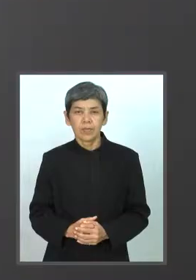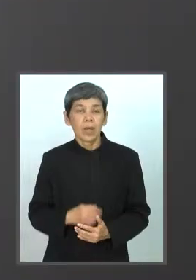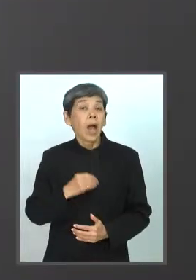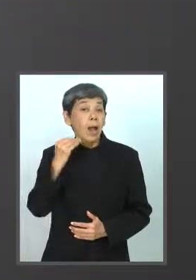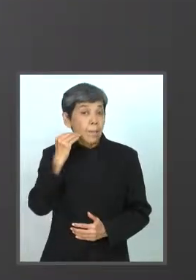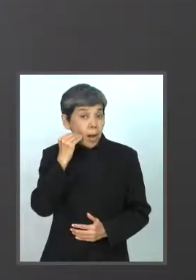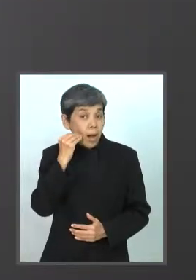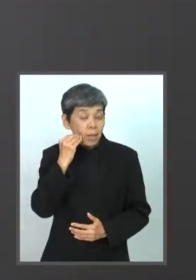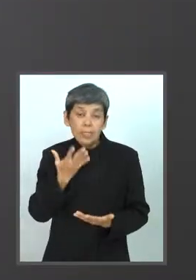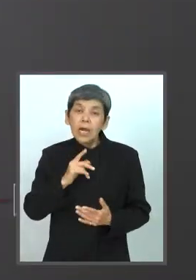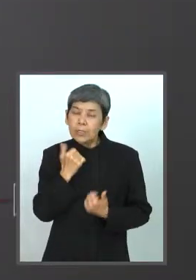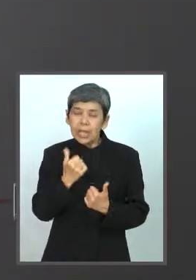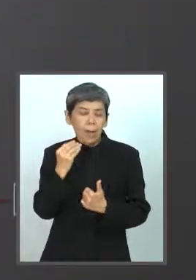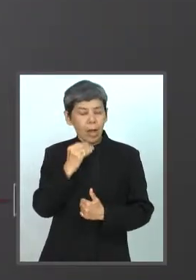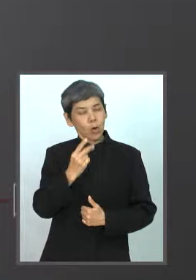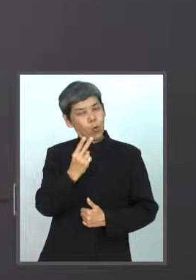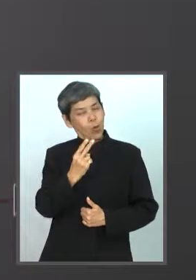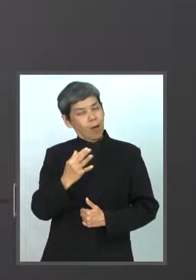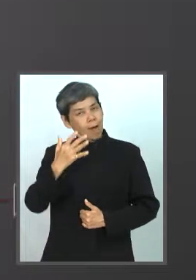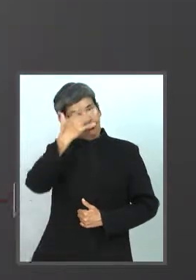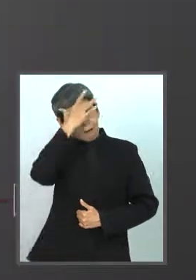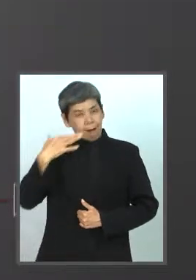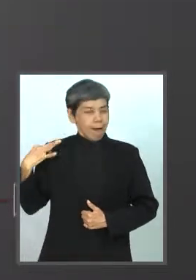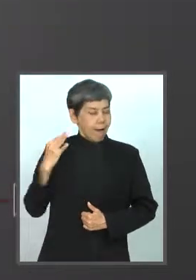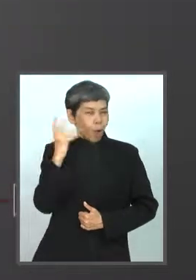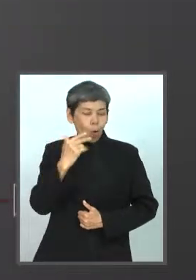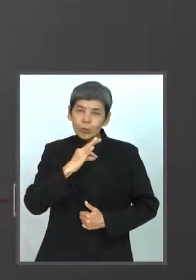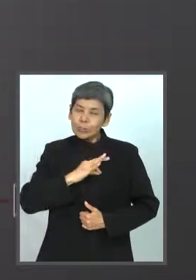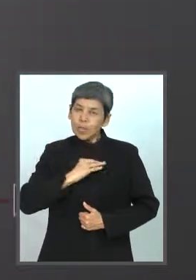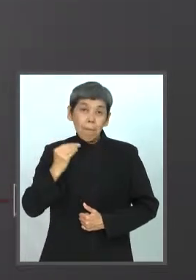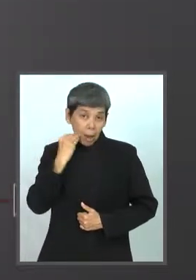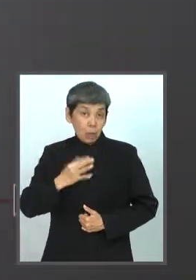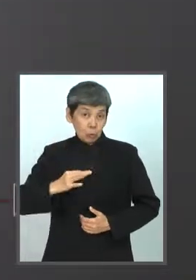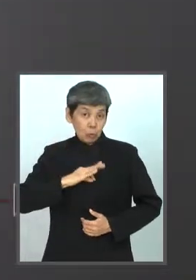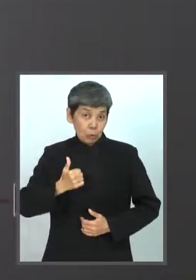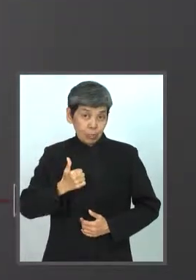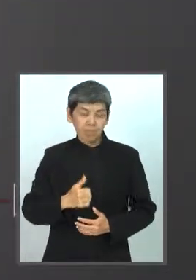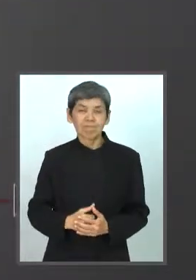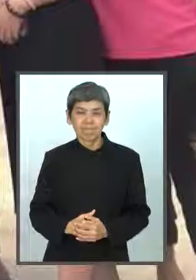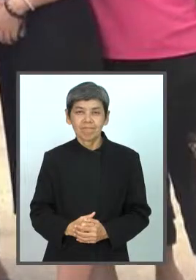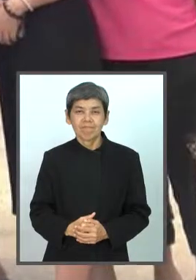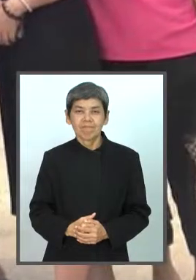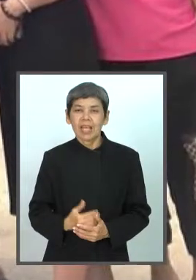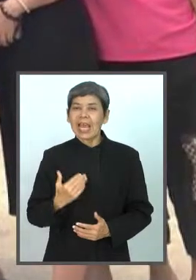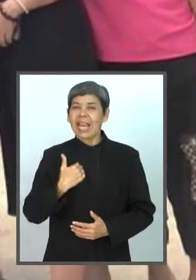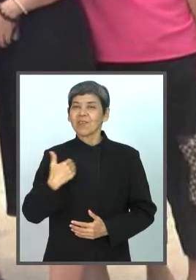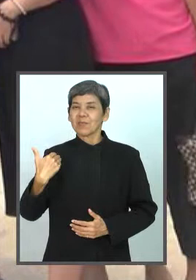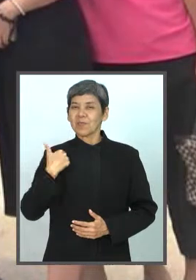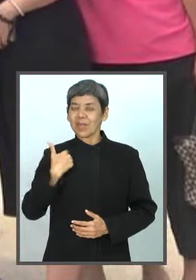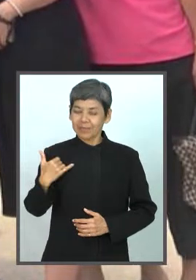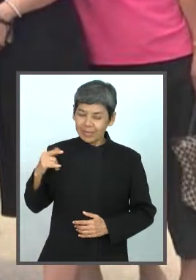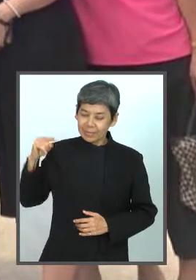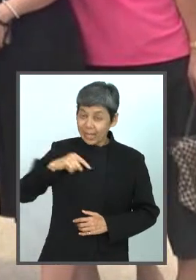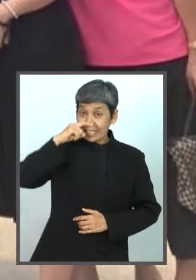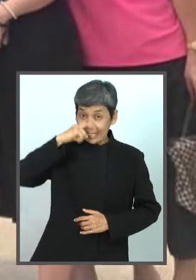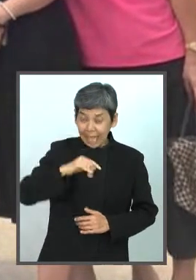ที่บ้านภาคภูมิใจไหมคะพอรู้ว่าได้เป็นนางงามคนหูหนวกแล้ว ภูมิใจค่ะพอเราบินมาที่ไทยใ